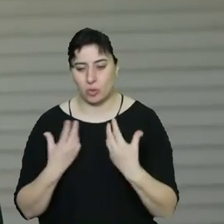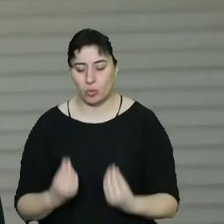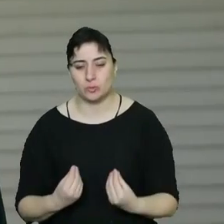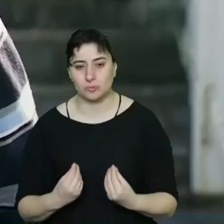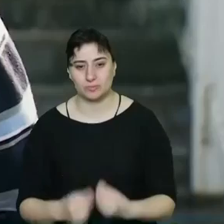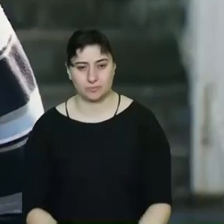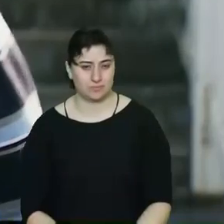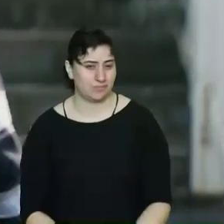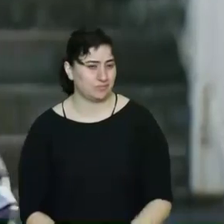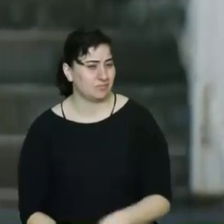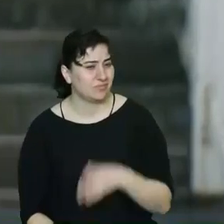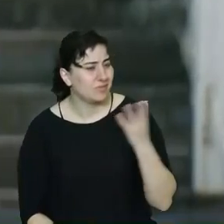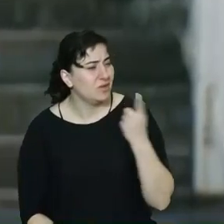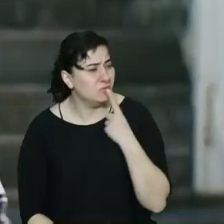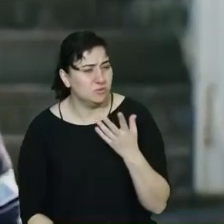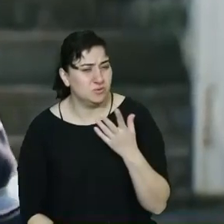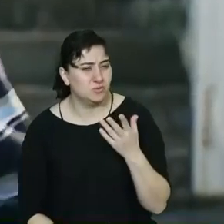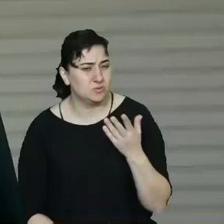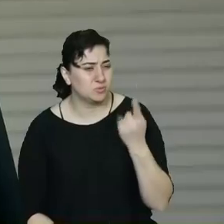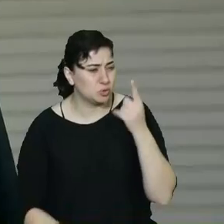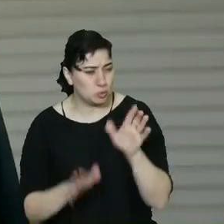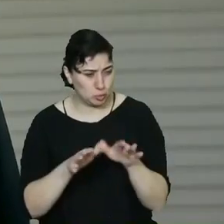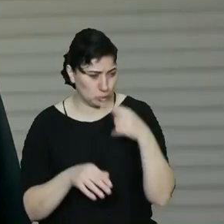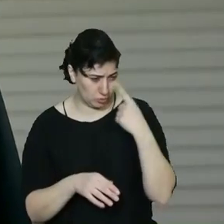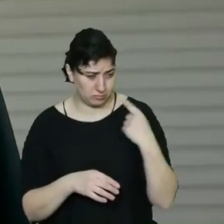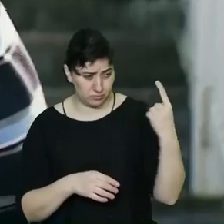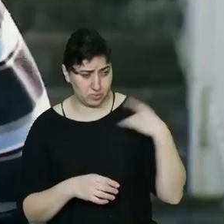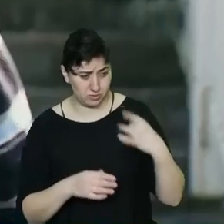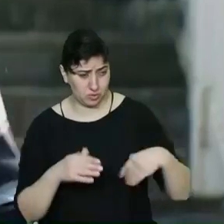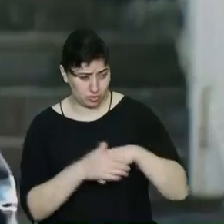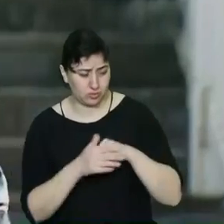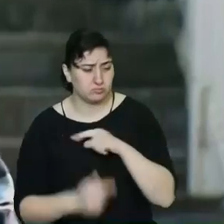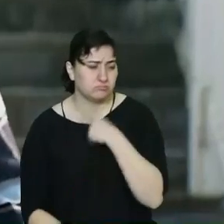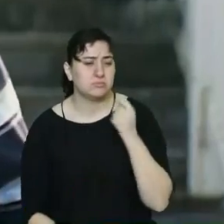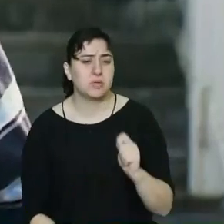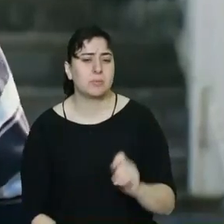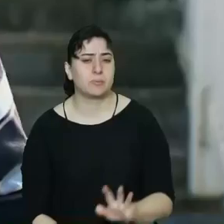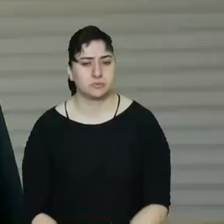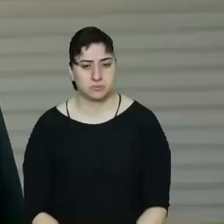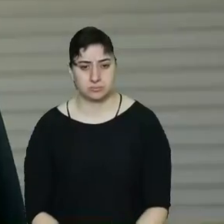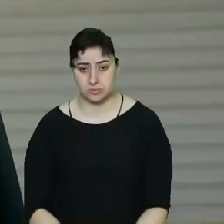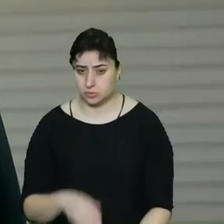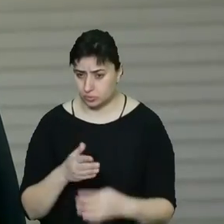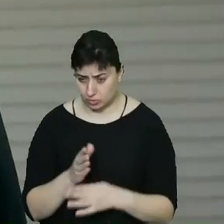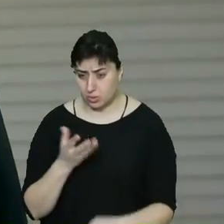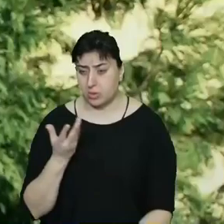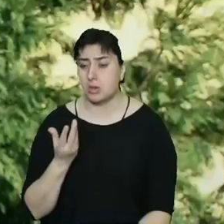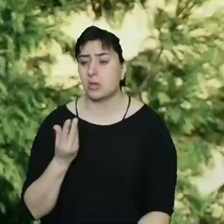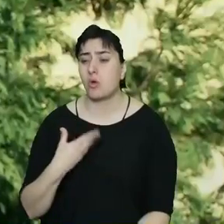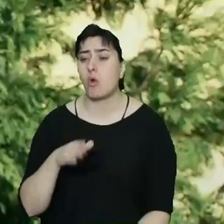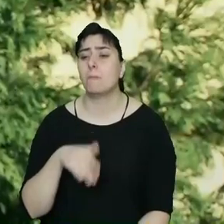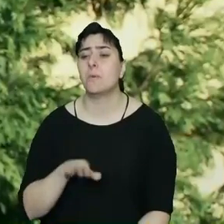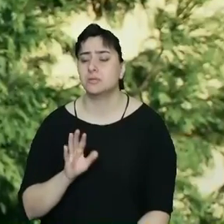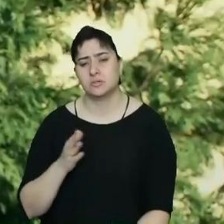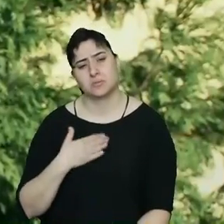mi fındığım? Ne alakası var oğlum? Küçücük bir kuş için Kemal Bey beni harcamaz ki oğlum. He, harcamaz seni.